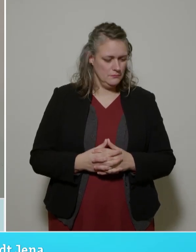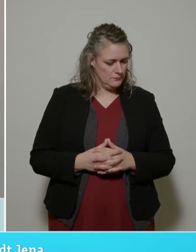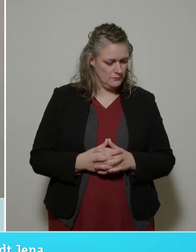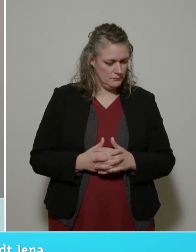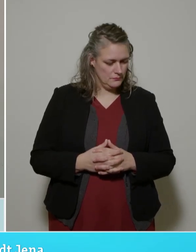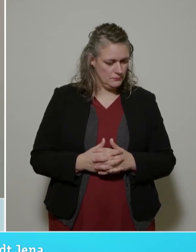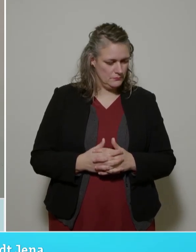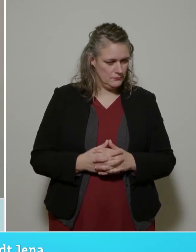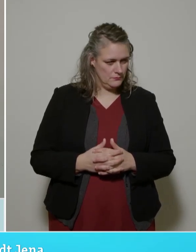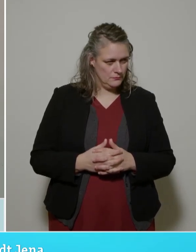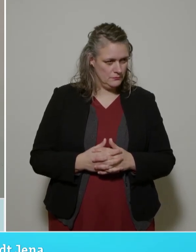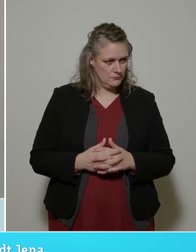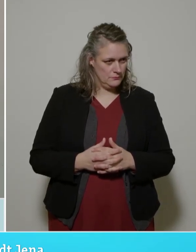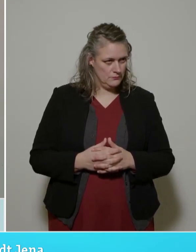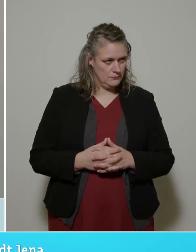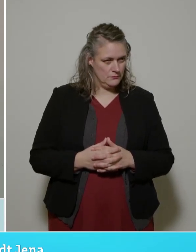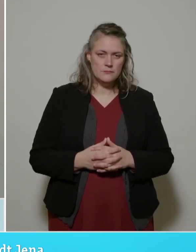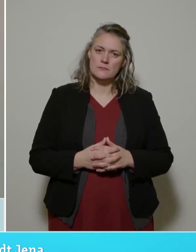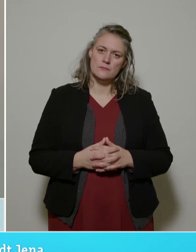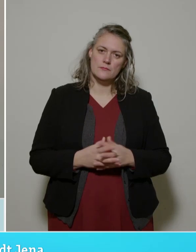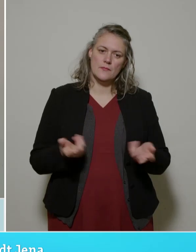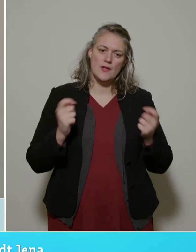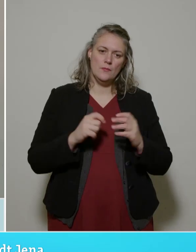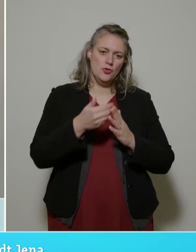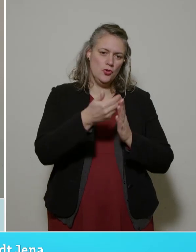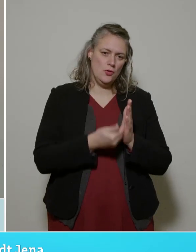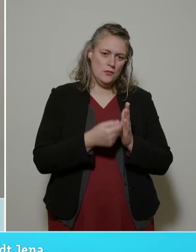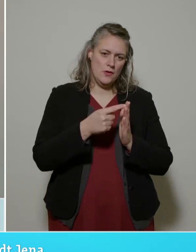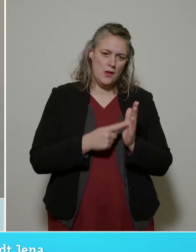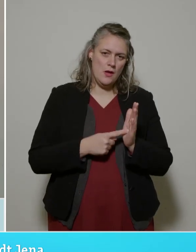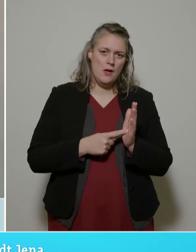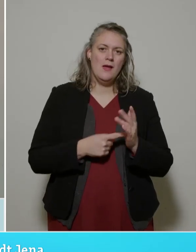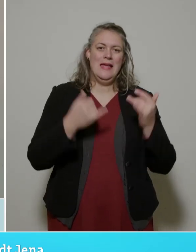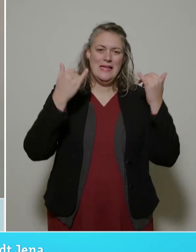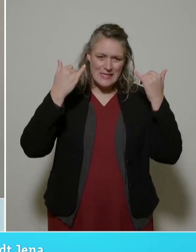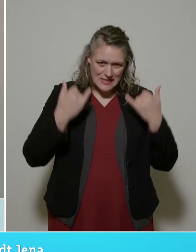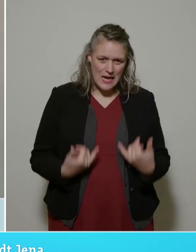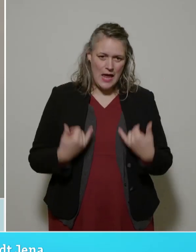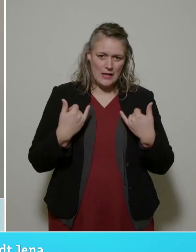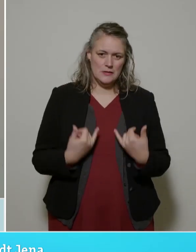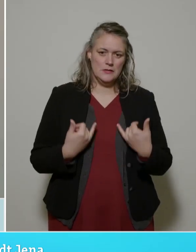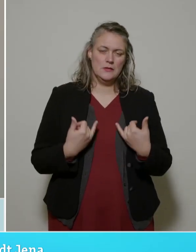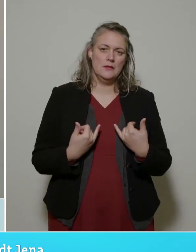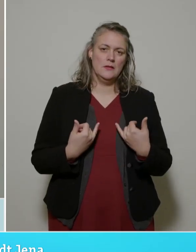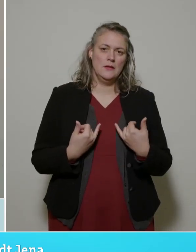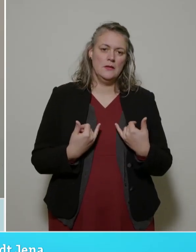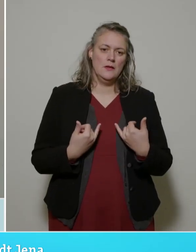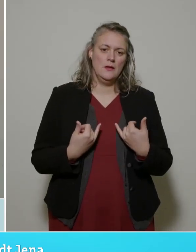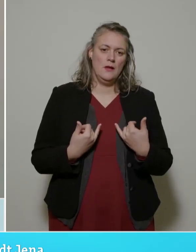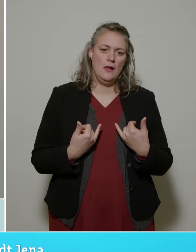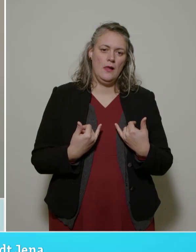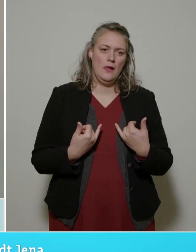Dass diese Beschlussvorlage vor allen Dingen zum jetzigen Zeitpunkt keinen Sinn macht, hat der Bürgermeister